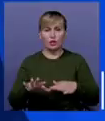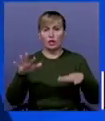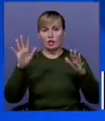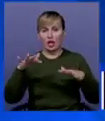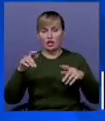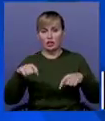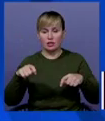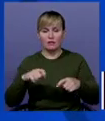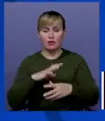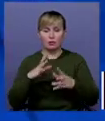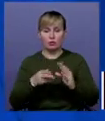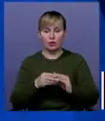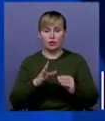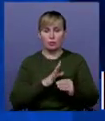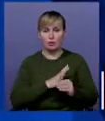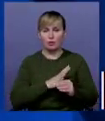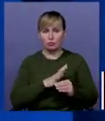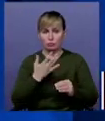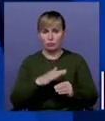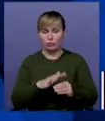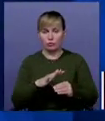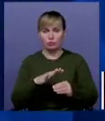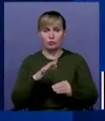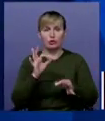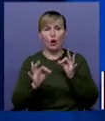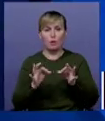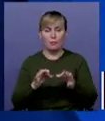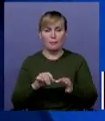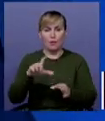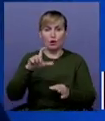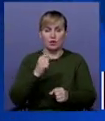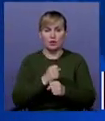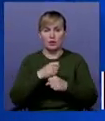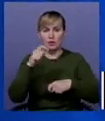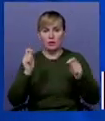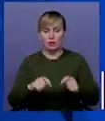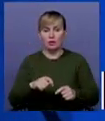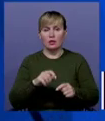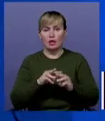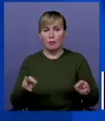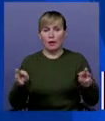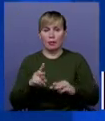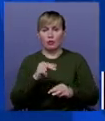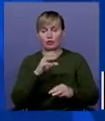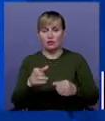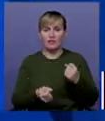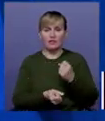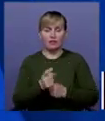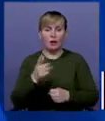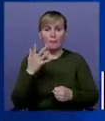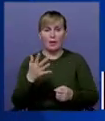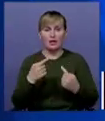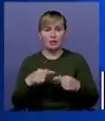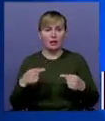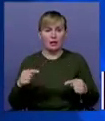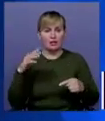дожди. В результате выпала треть месячной нормы осадков. По информации департамента по чрезвычайным ситуациям выявлено 5